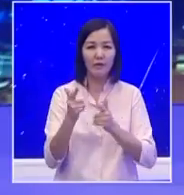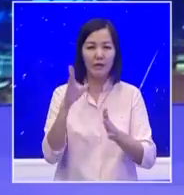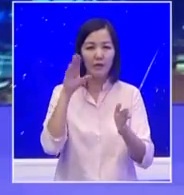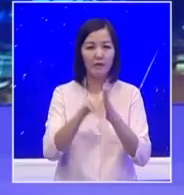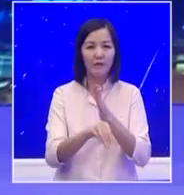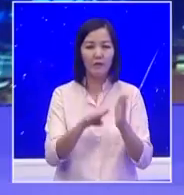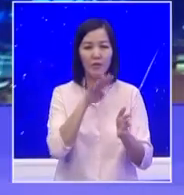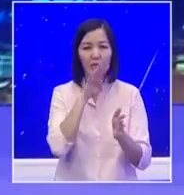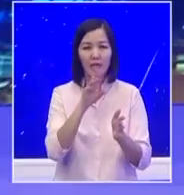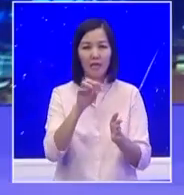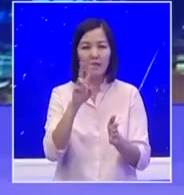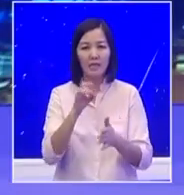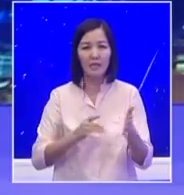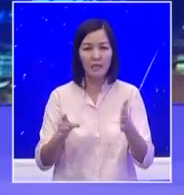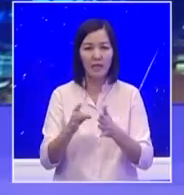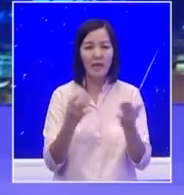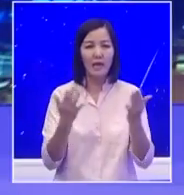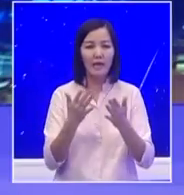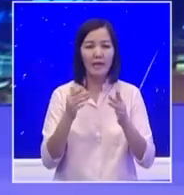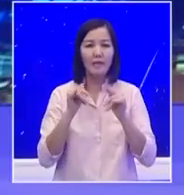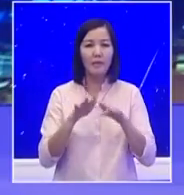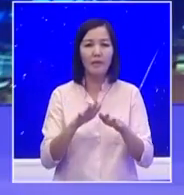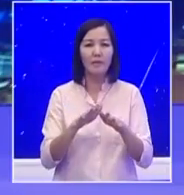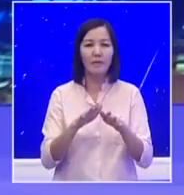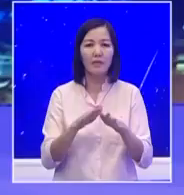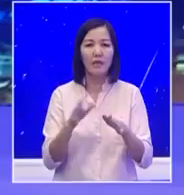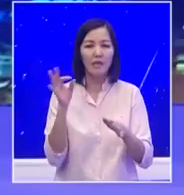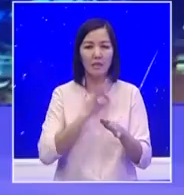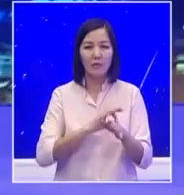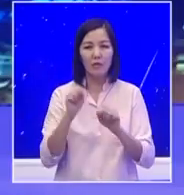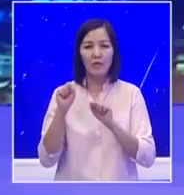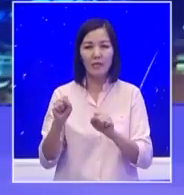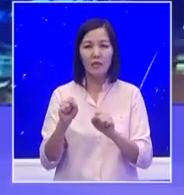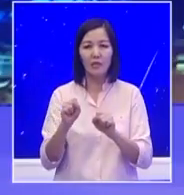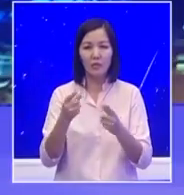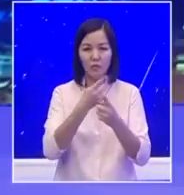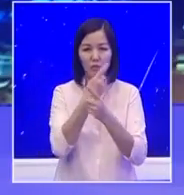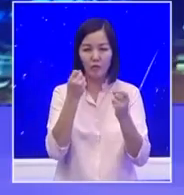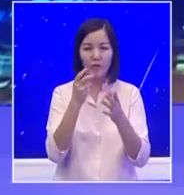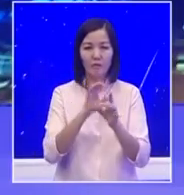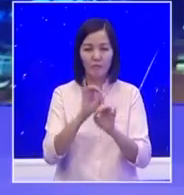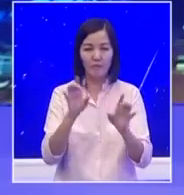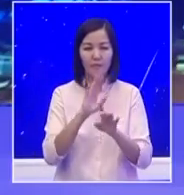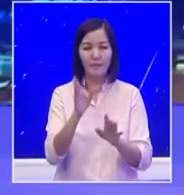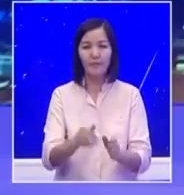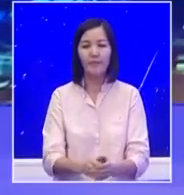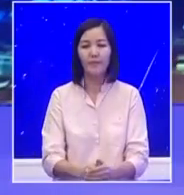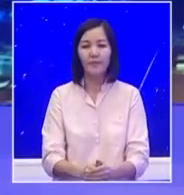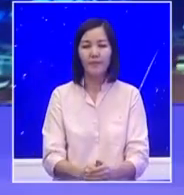Текели и Ескелдинском районе. Какие меры и средства применяются для соблюдения защиты, узнаем из следующего